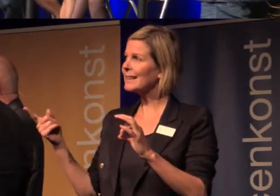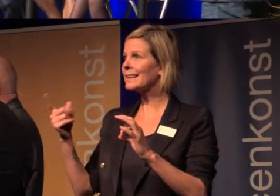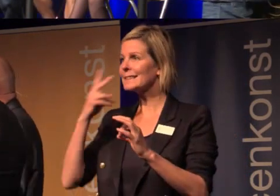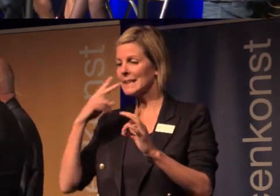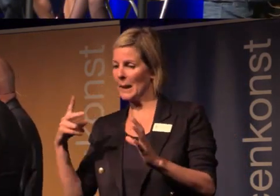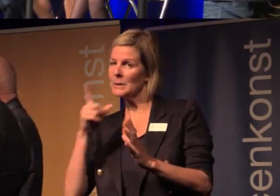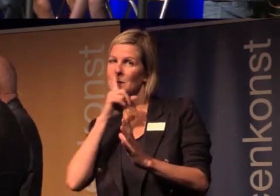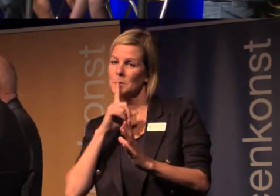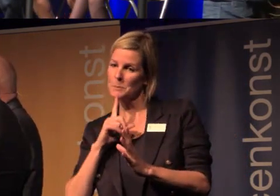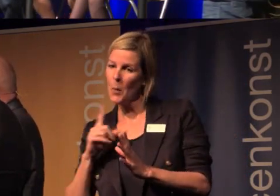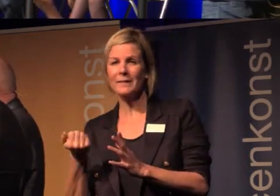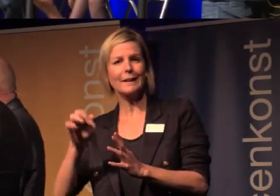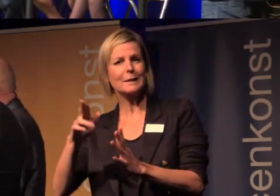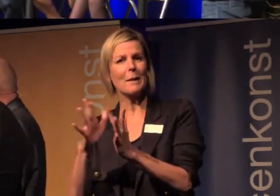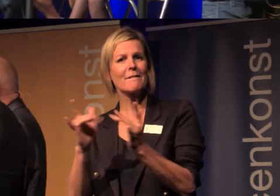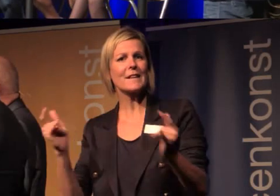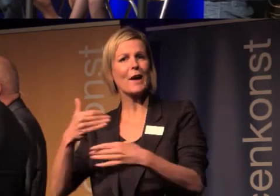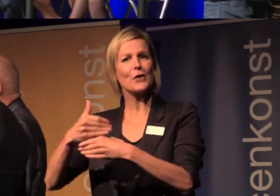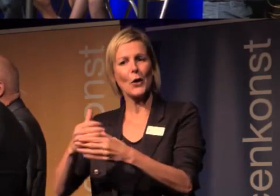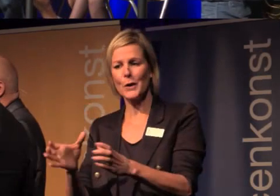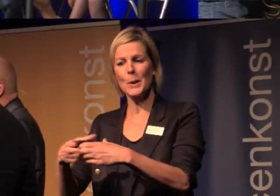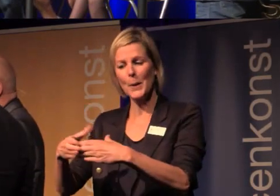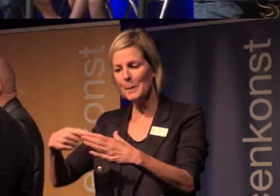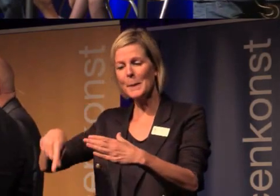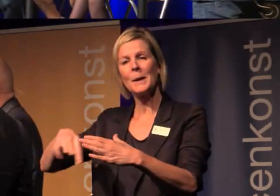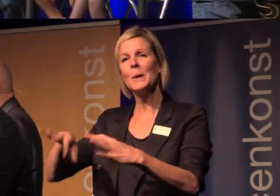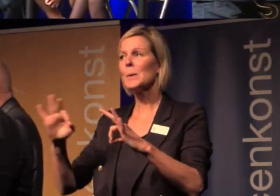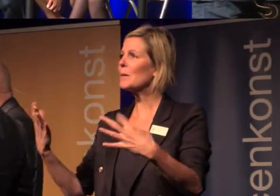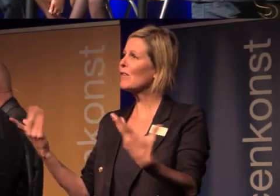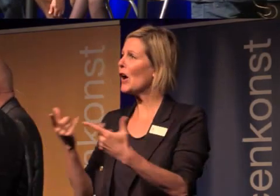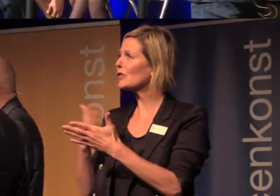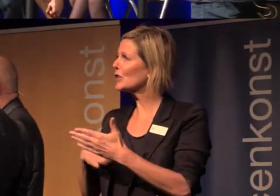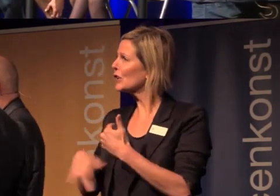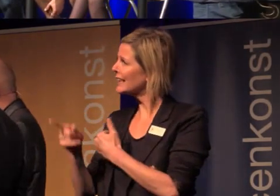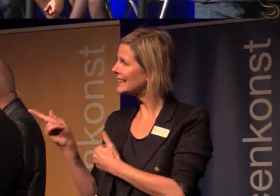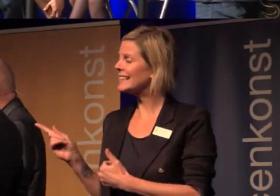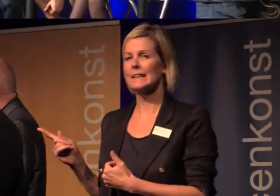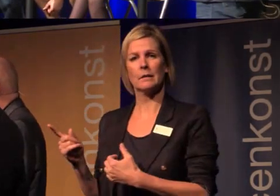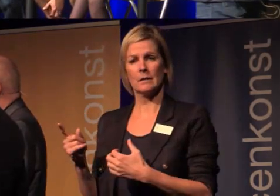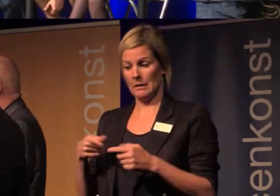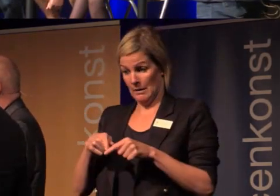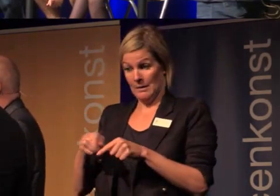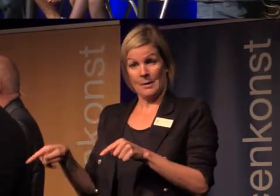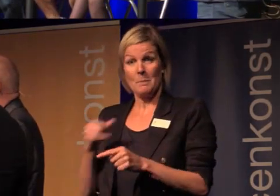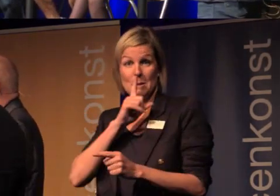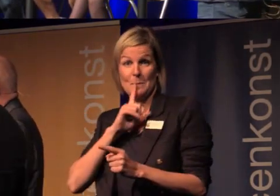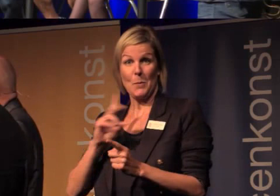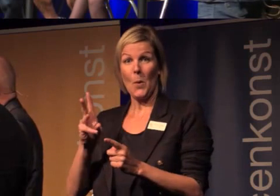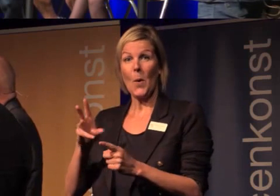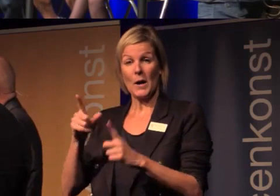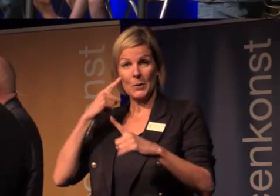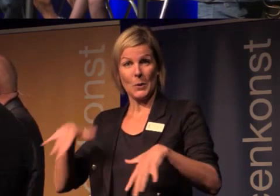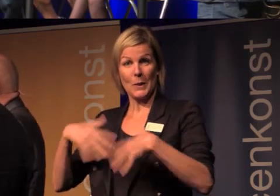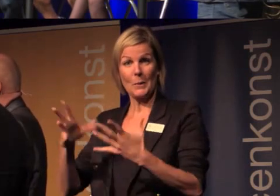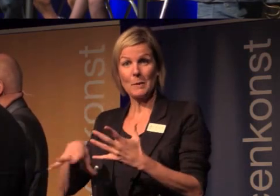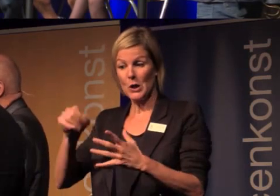institutionerna och de fria teatergrupperna och sådant. Hur ser ni att, vad tycker ni, hur viktiga är de och hur tycker ni att samhällets stöd